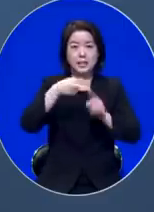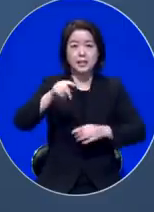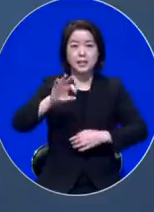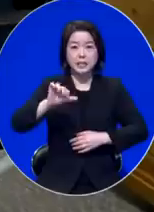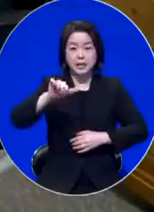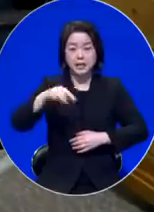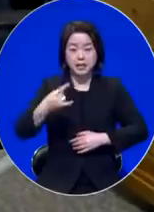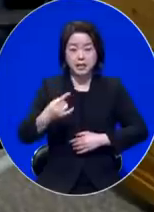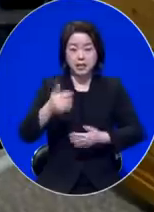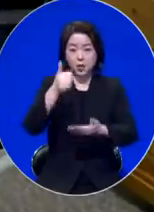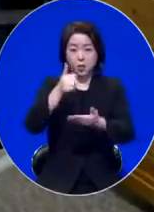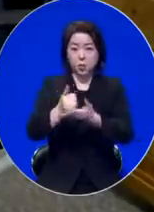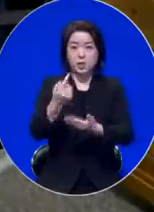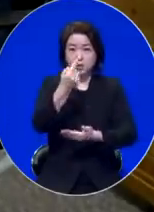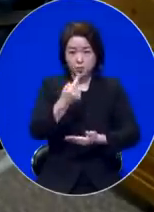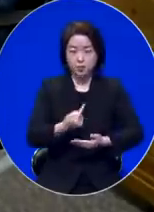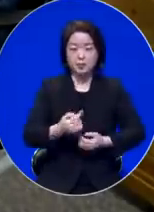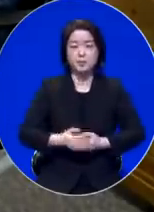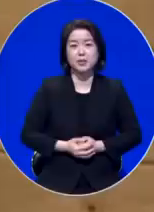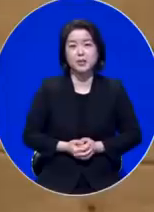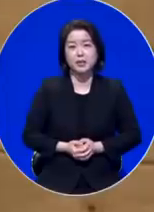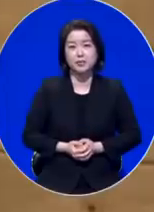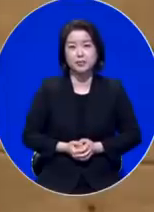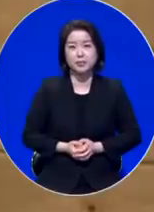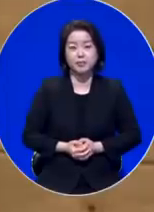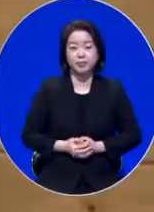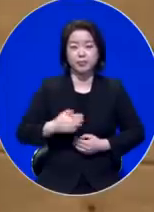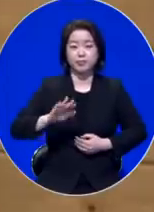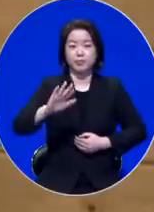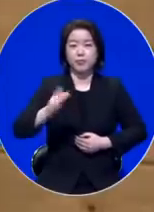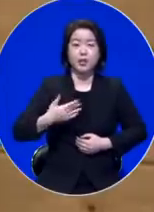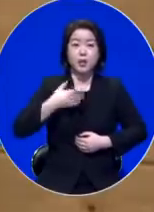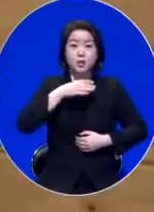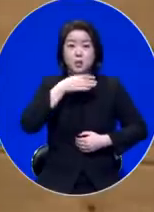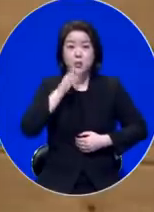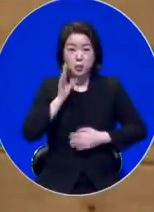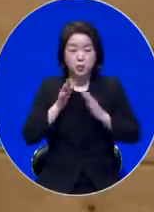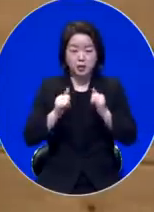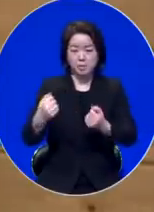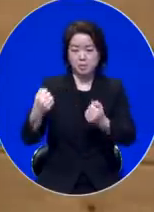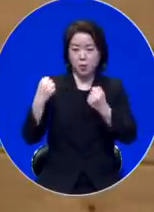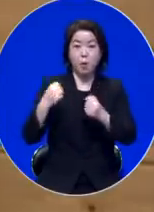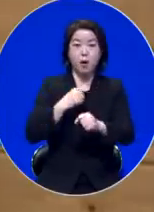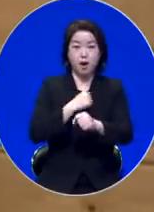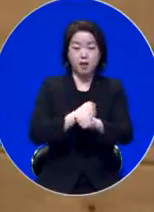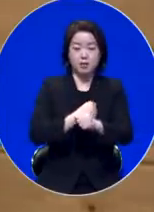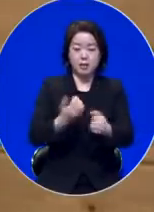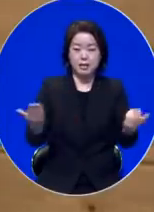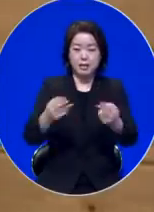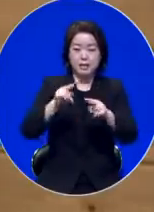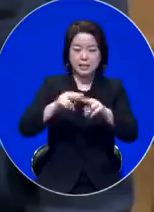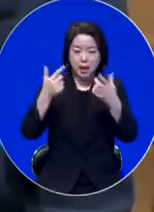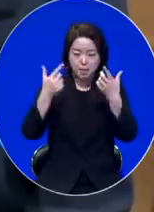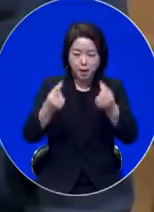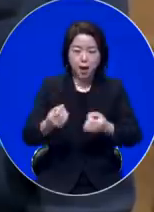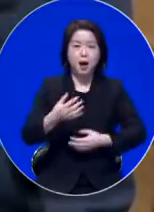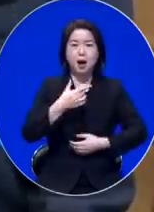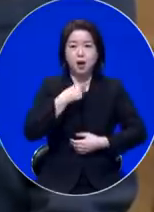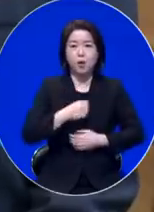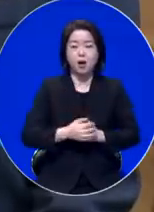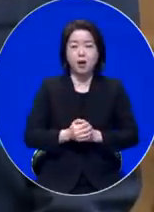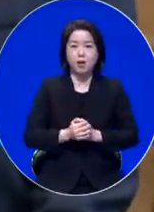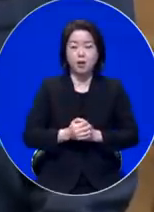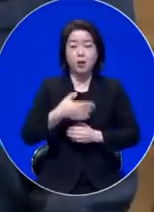깼습니다 안녕하세요 4 내수용 게 요즘 어르신들이 정말 건강하셔서 일자리를 많이 원 하시거든요 그